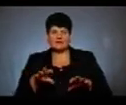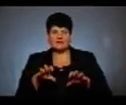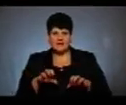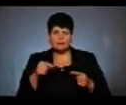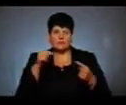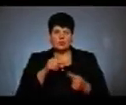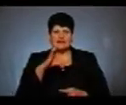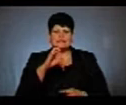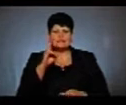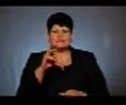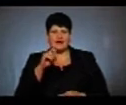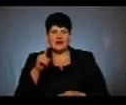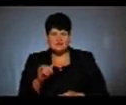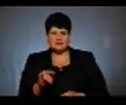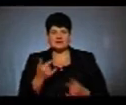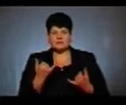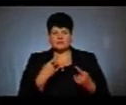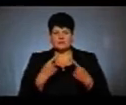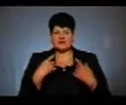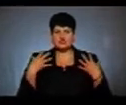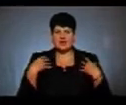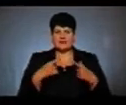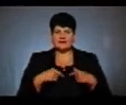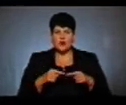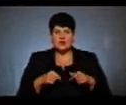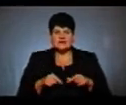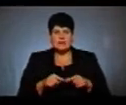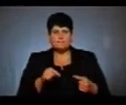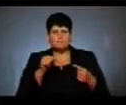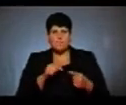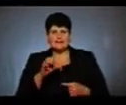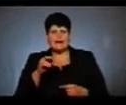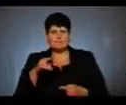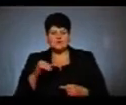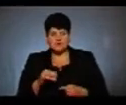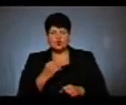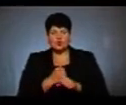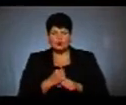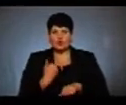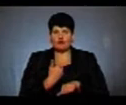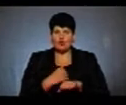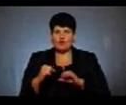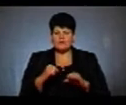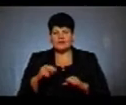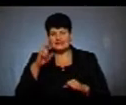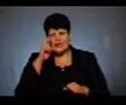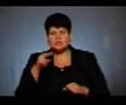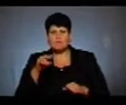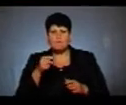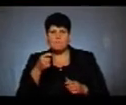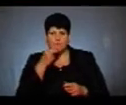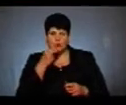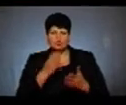захворювання, говоритимемо сьогодні. Поряд зі мною начальник відділу організації протиепізоотичної роботи головного управління Держпродспоживслужби